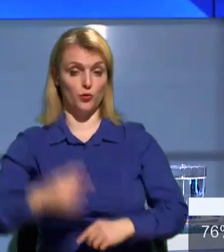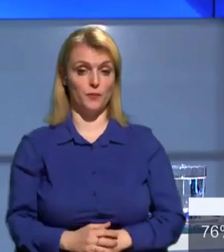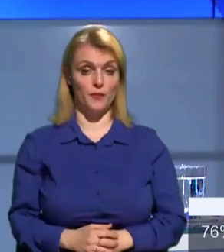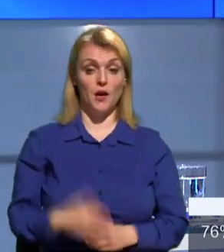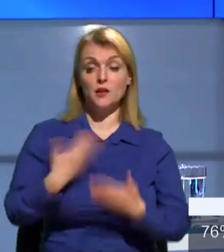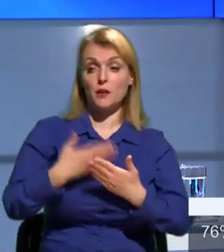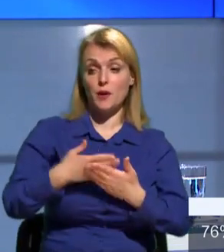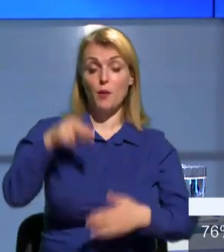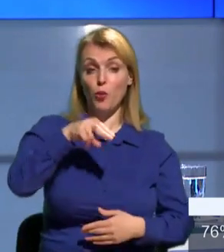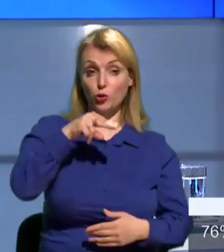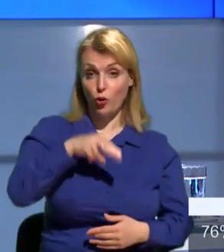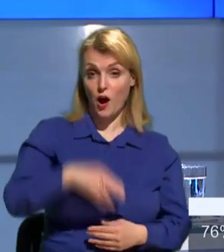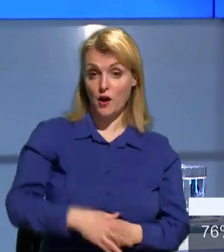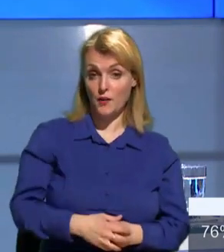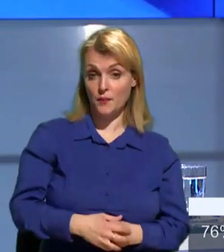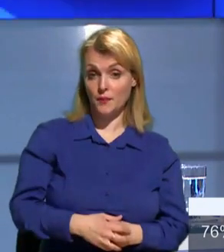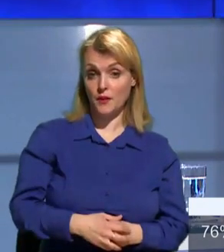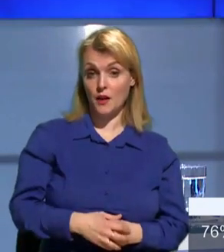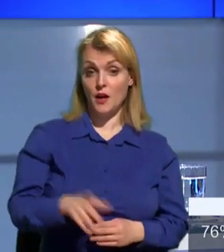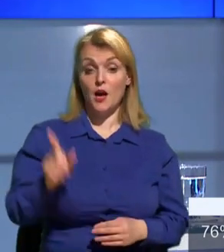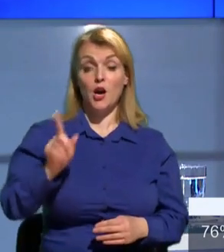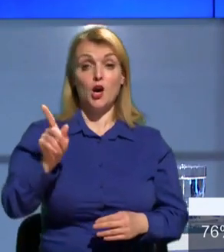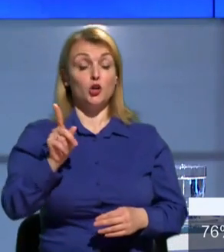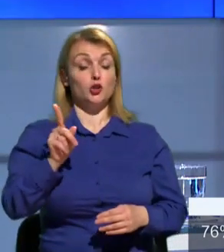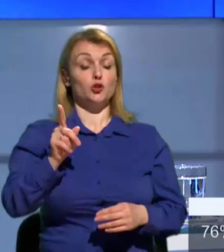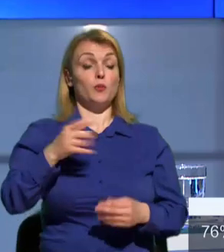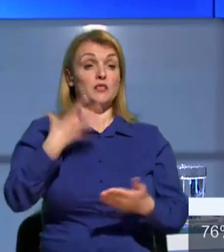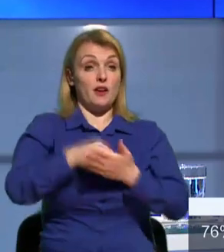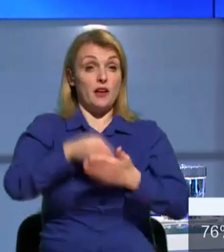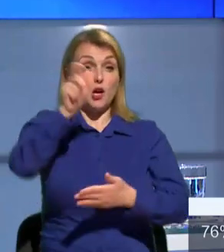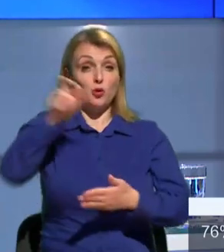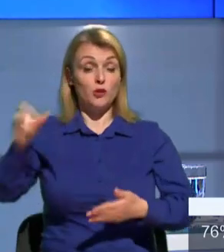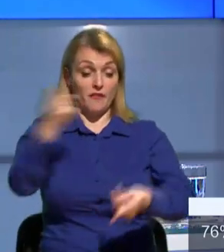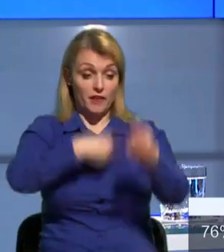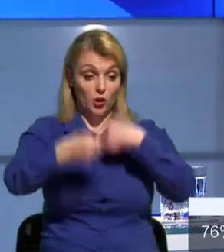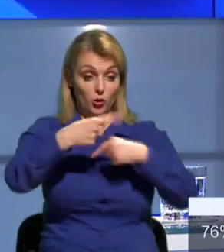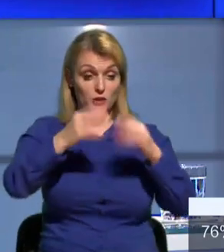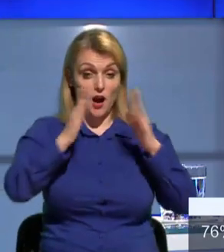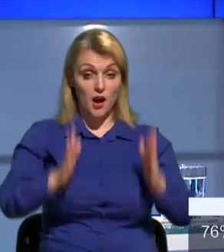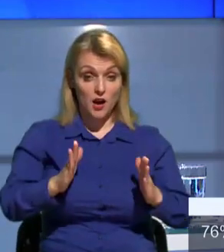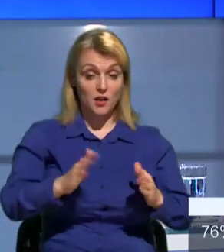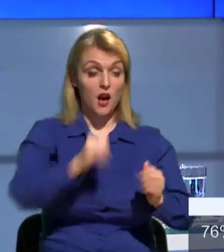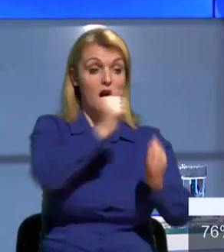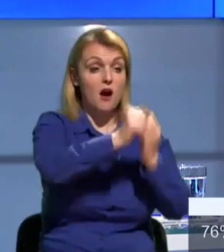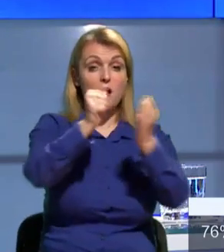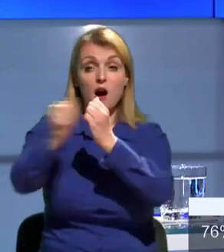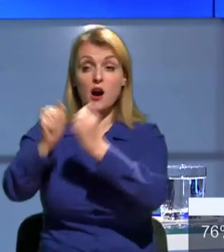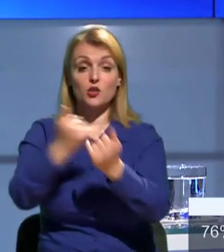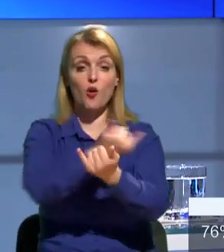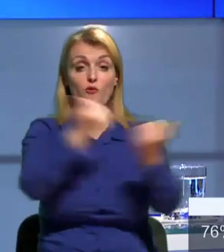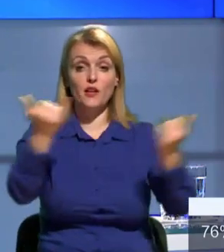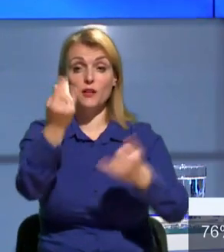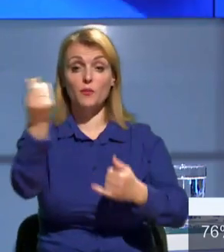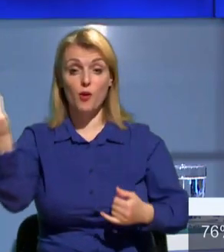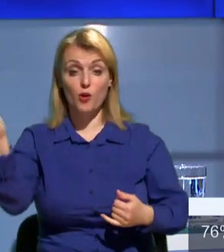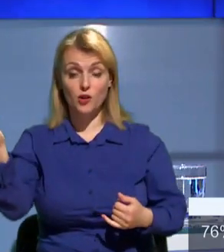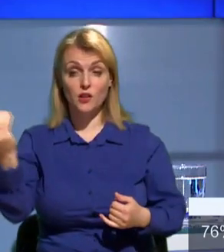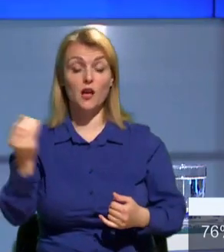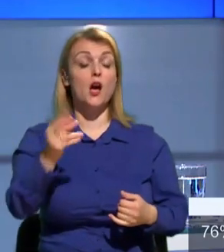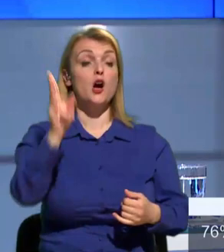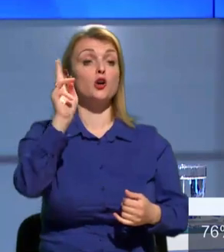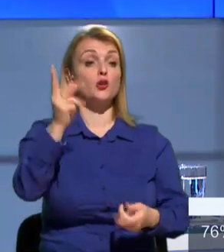Portugalia. Portugalia, la o anumită etapă, pentru a aduce diaspora acasă, a oferit câte 5.000 de euro fiecărui cetățean portughez care se întorcea în țara